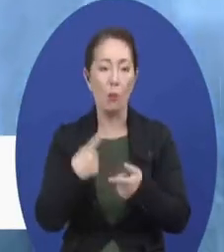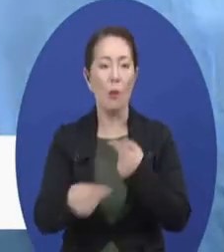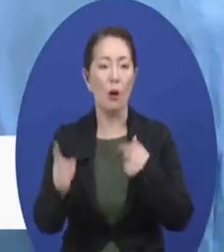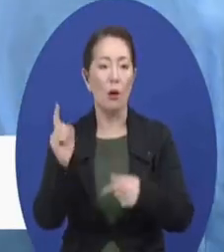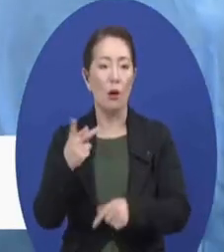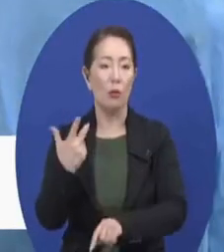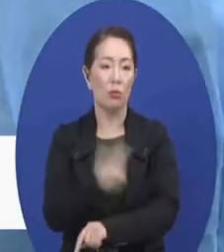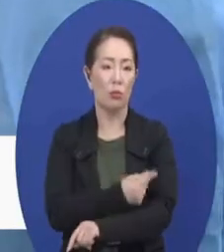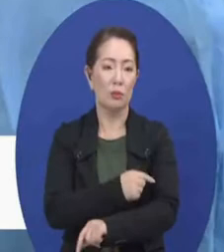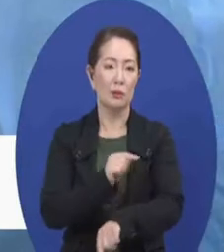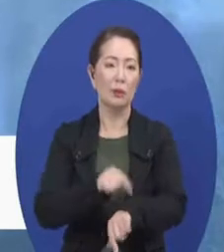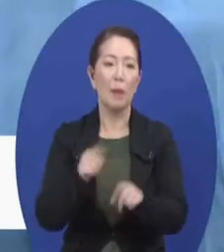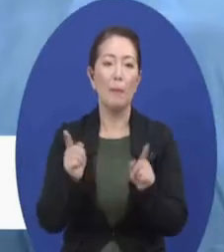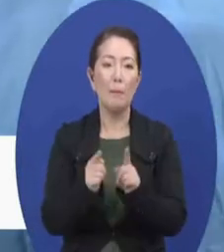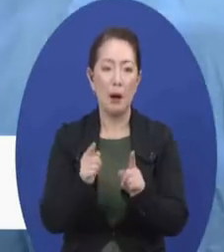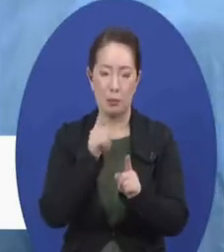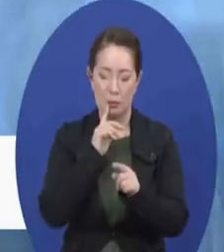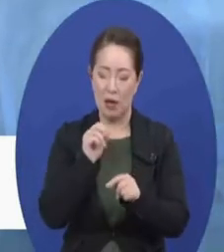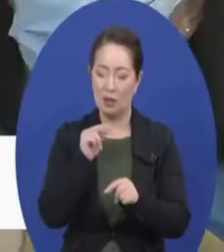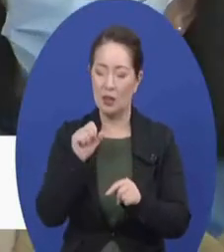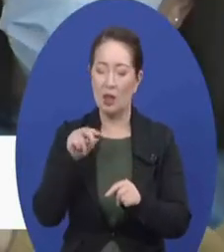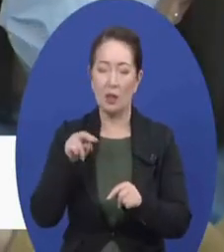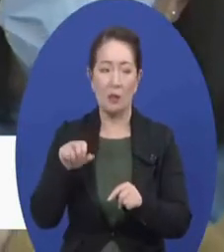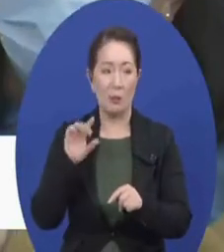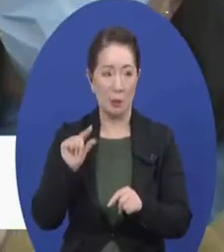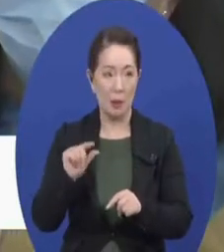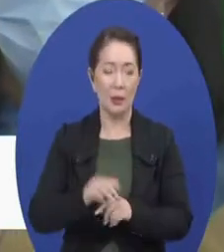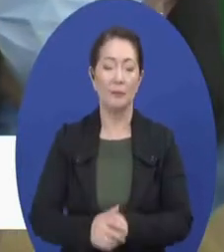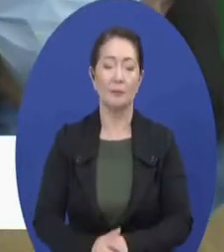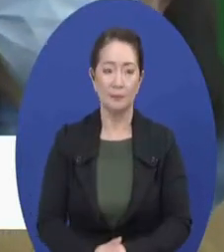хувьд хэд дахин бага байхаар ачаал байна.